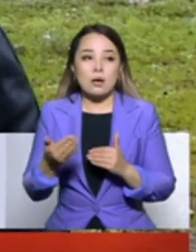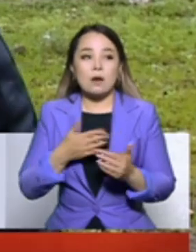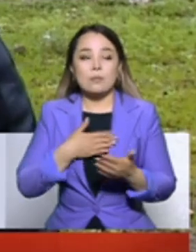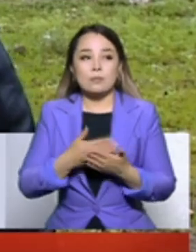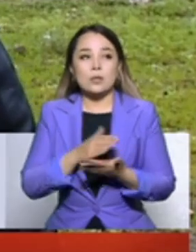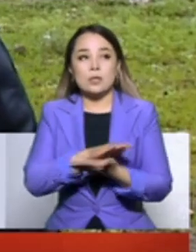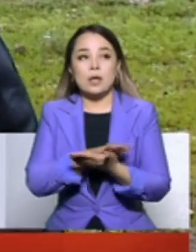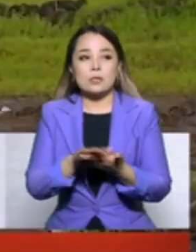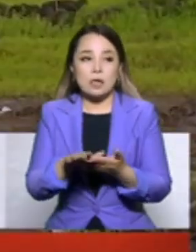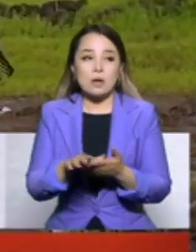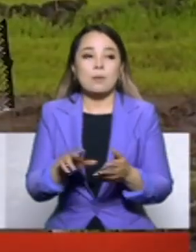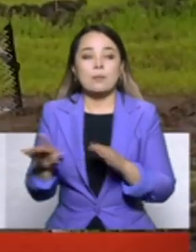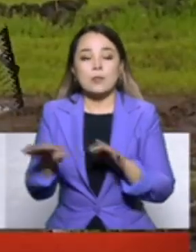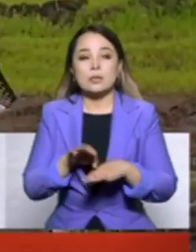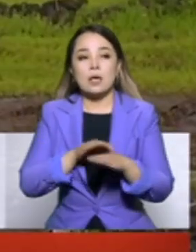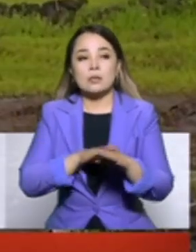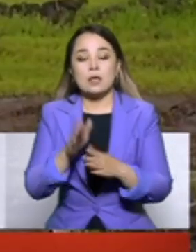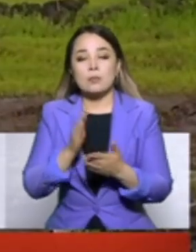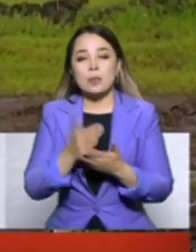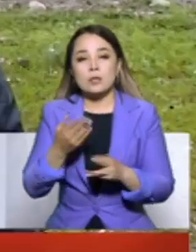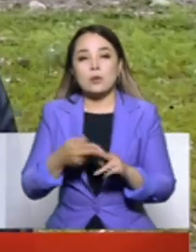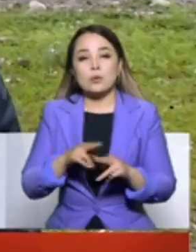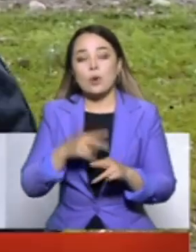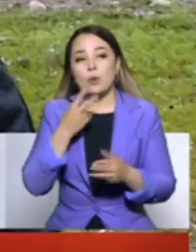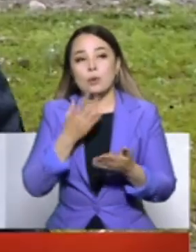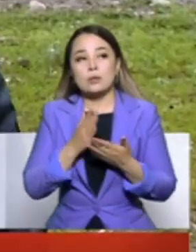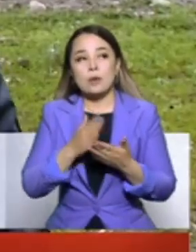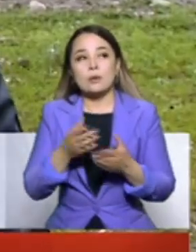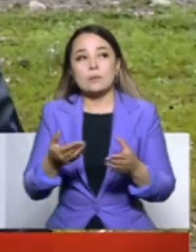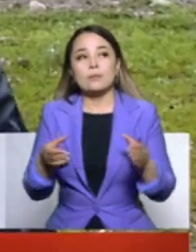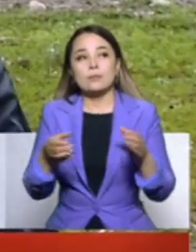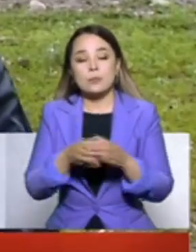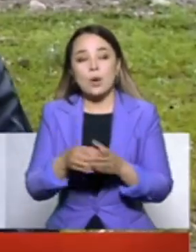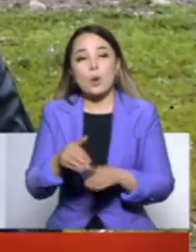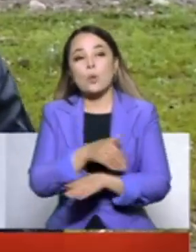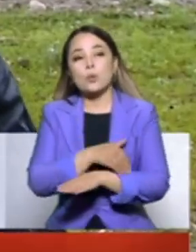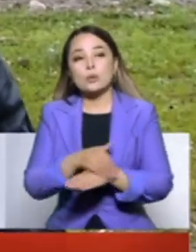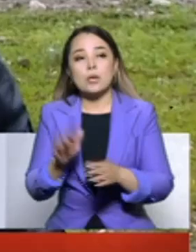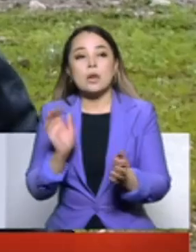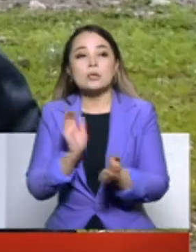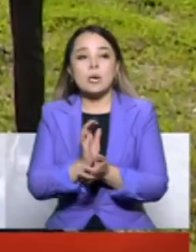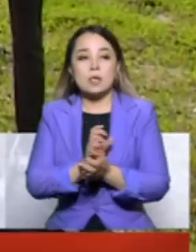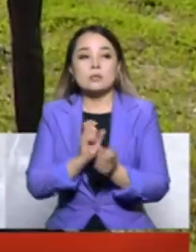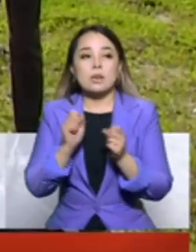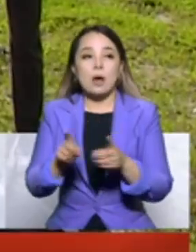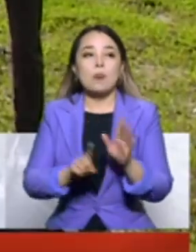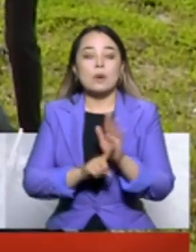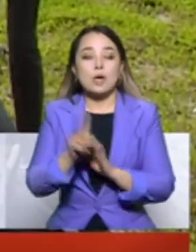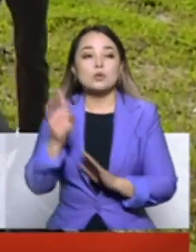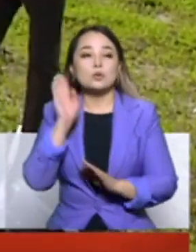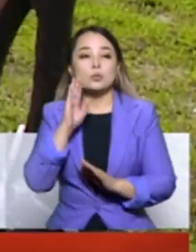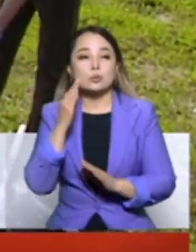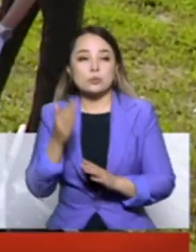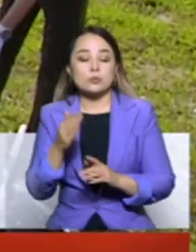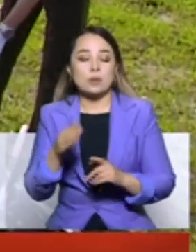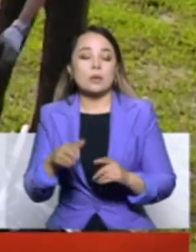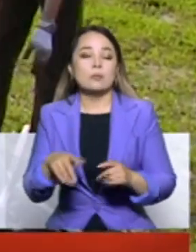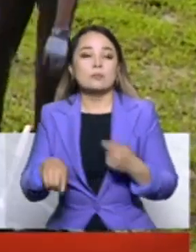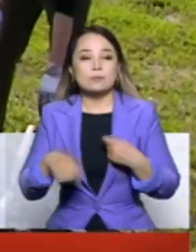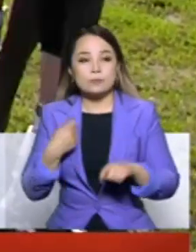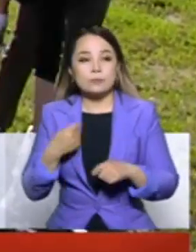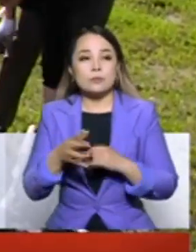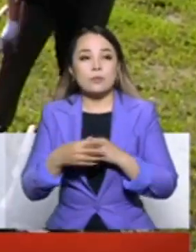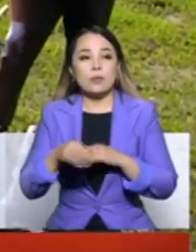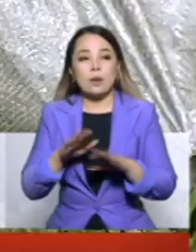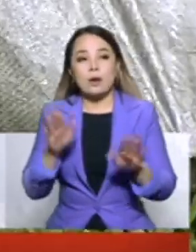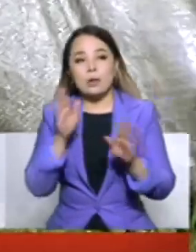Бейсенбі акциясын бастап отырмыз. Бұл жерде өздеріңіз көріп отырғандай осы көшедегі қоқыс тастаудан бастап, судың ысыраптығы, жалпы